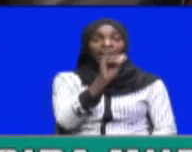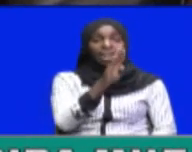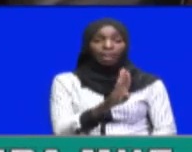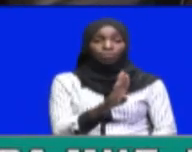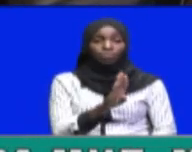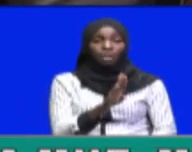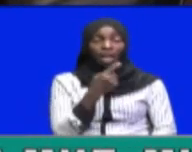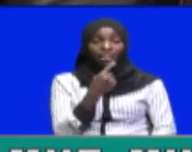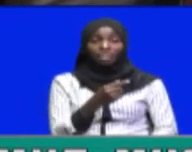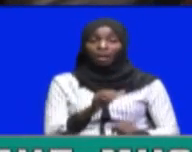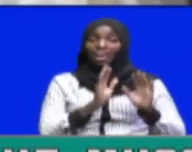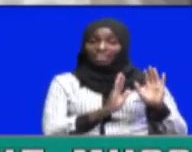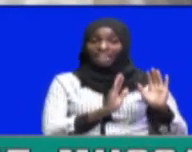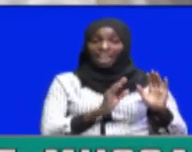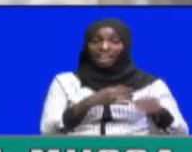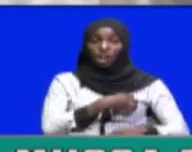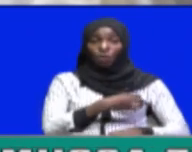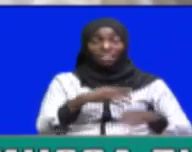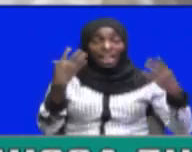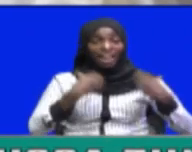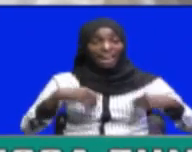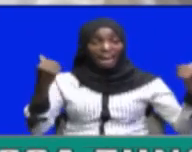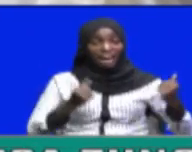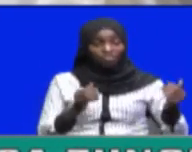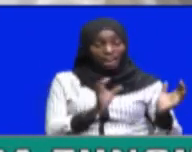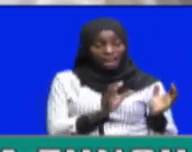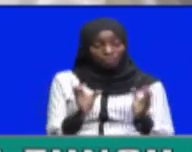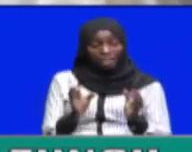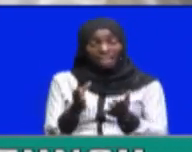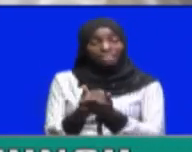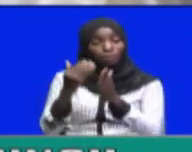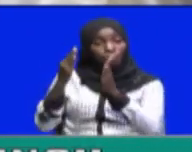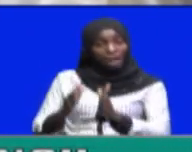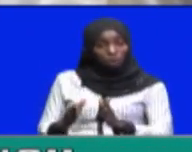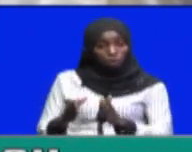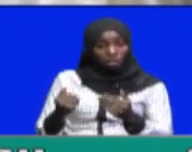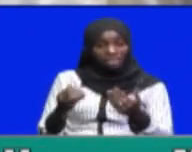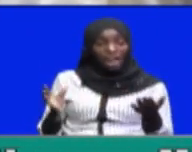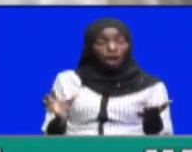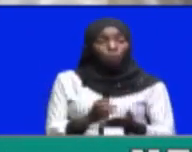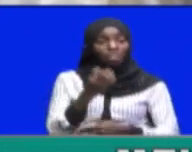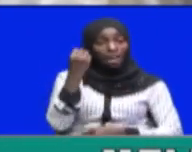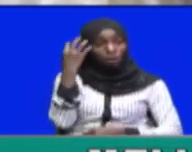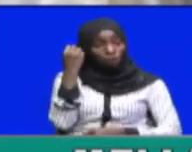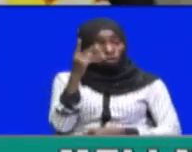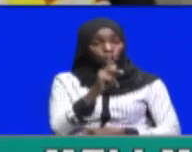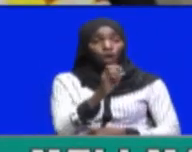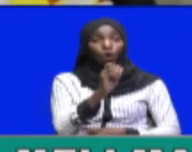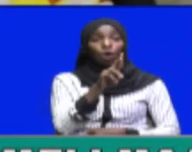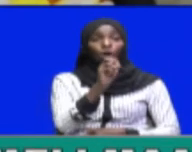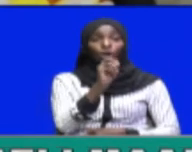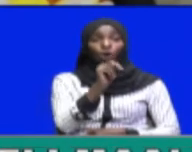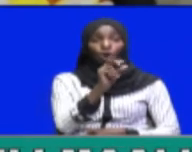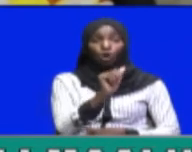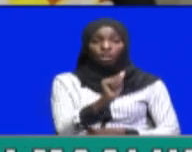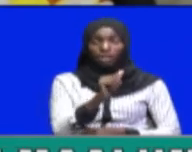tayari mamlaka na Wizara ya Afya imeshatenga sehemu maalum pindi watakapopata mgonjwa wa corona.